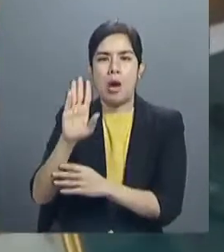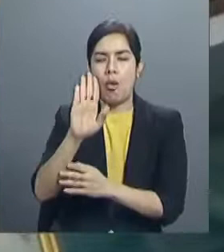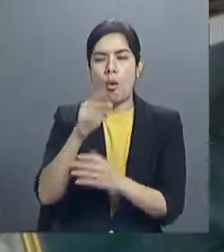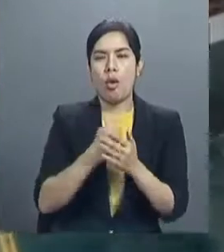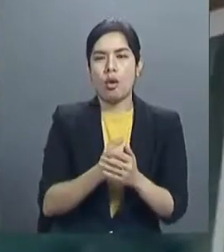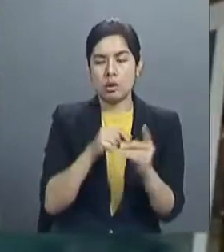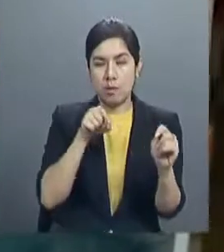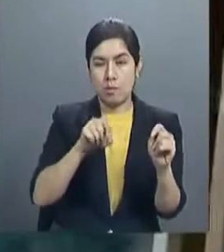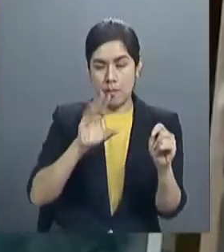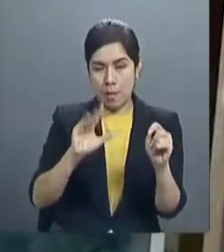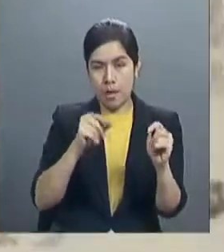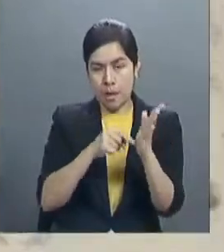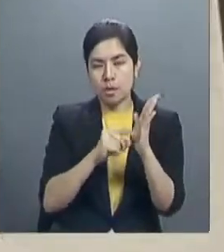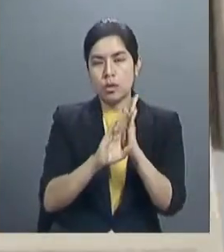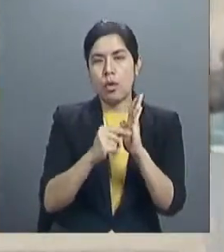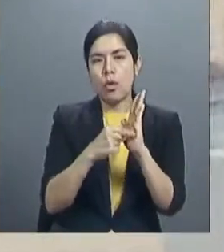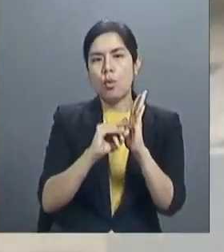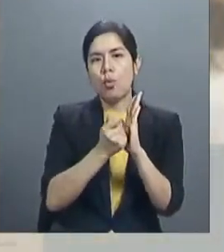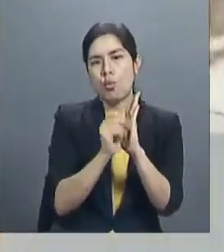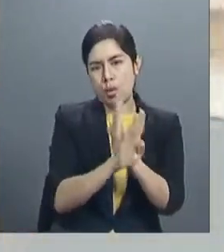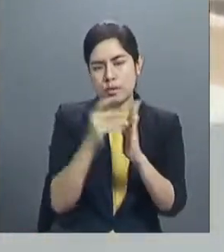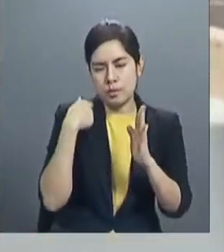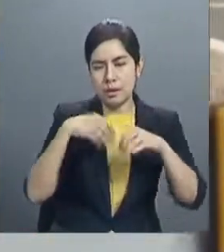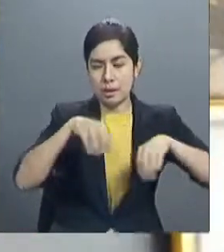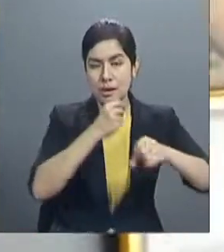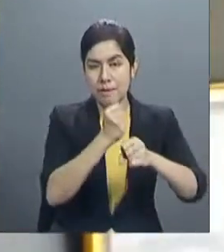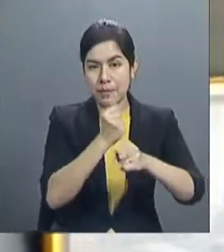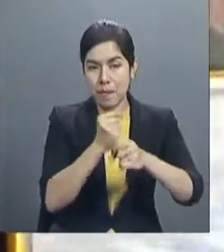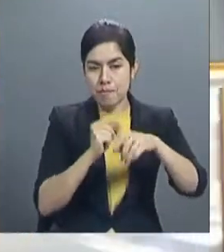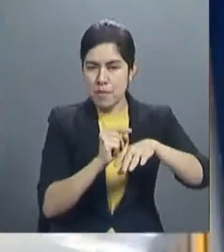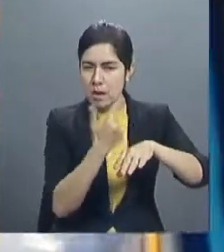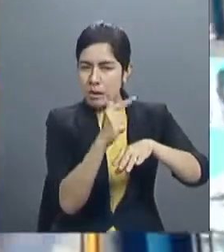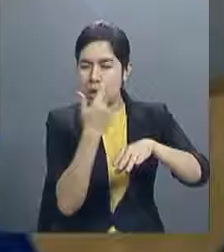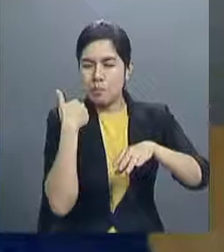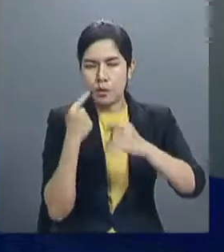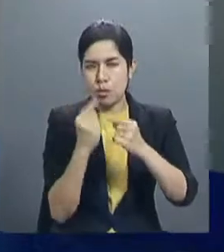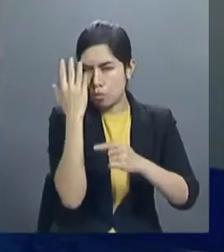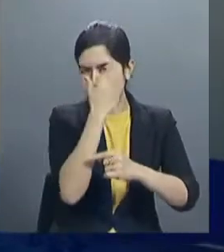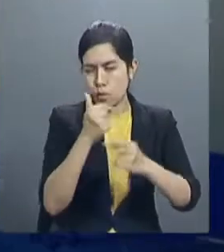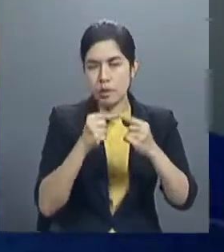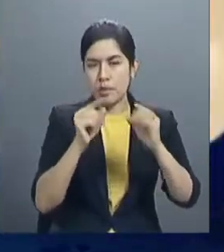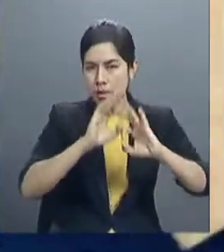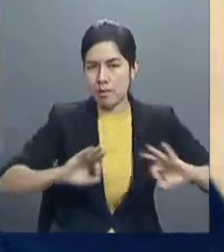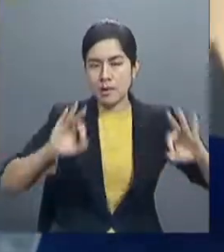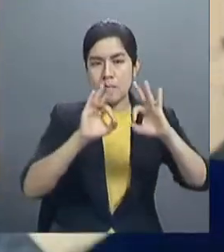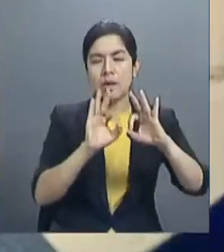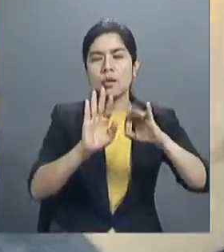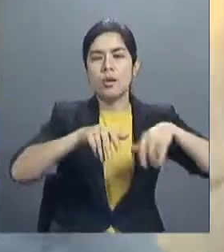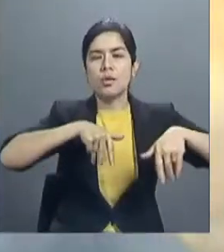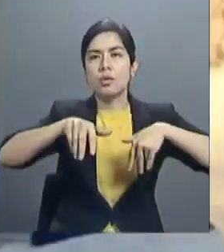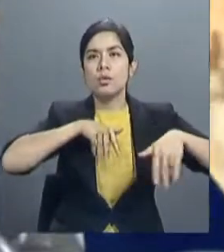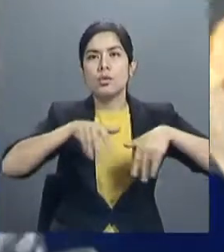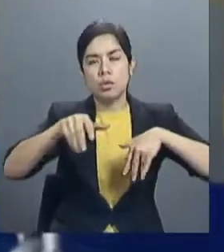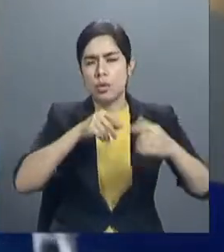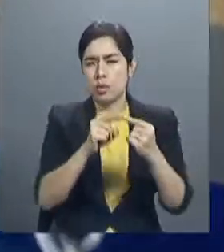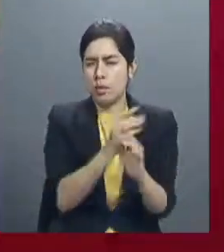เป็นแหล่งผลิตเครื่องทองเหลืองที่มีความโดดเด่นอันเป็นเอกลักษณ์และเป็นมรดกสำคัญของชุมชนที่สืบทอด